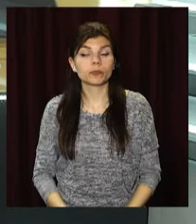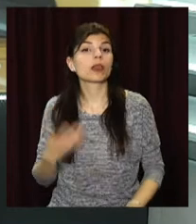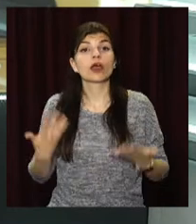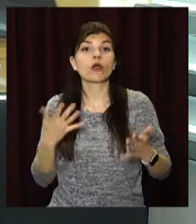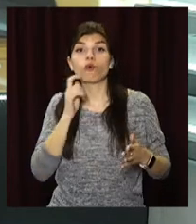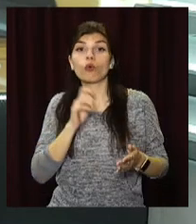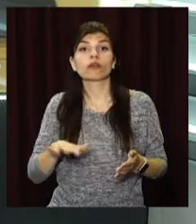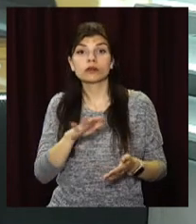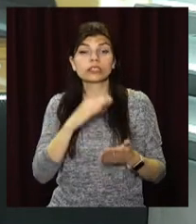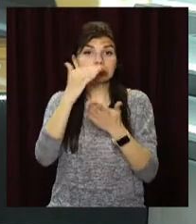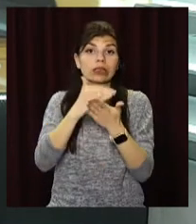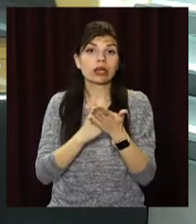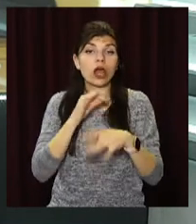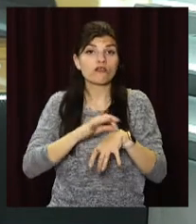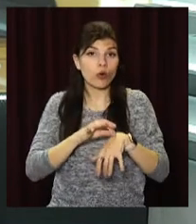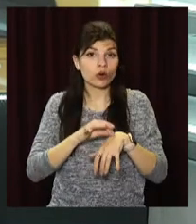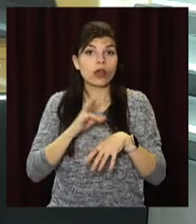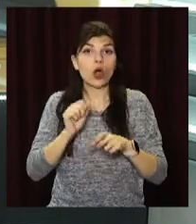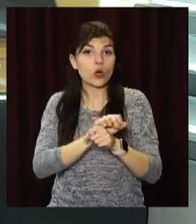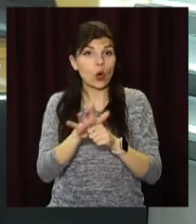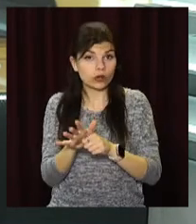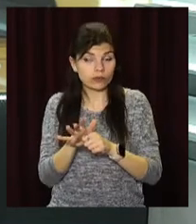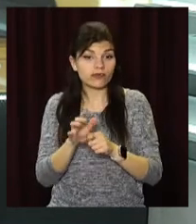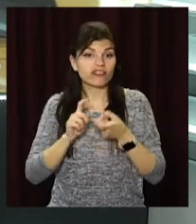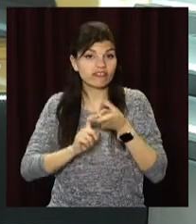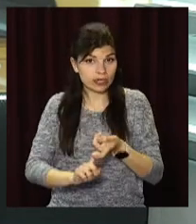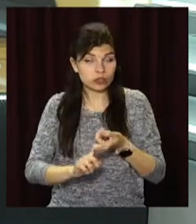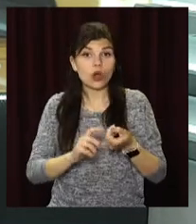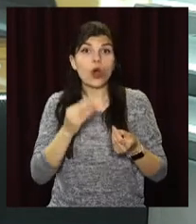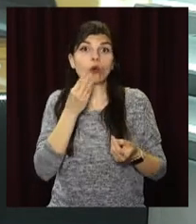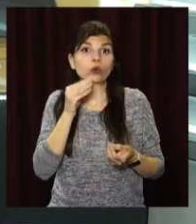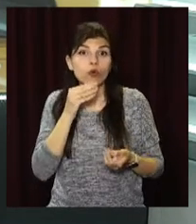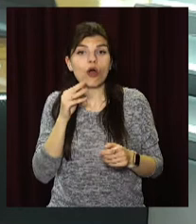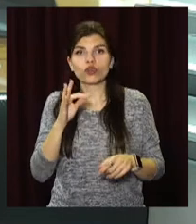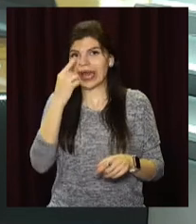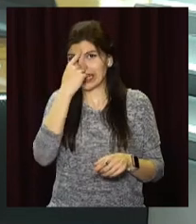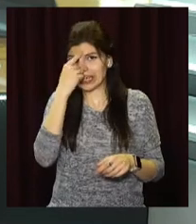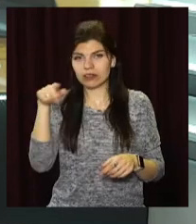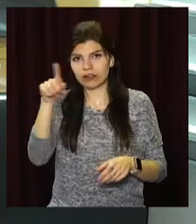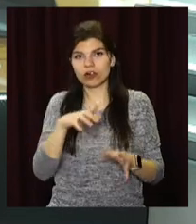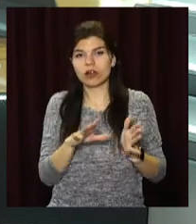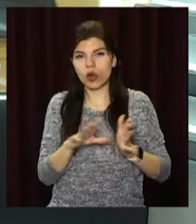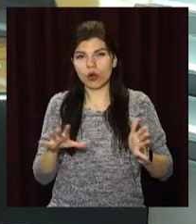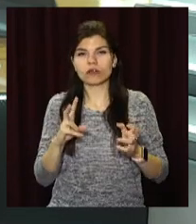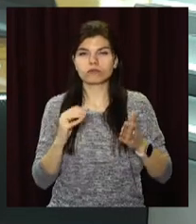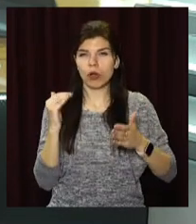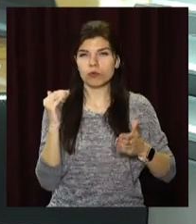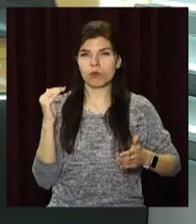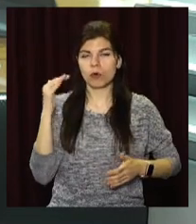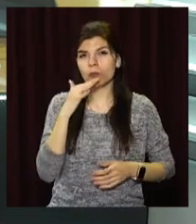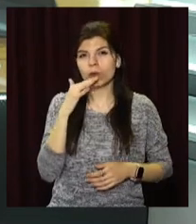Якщо в Україні статистика захворюваності на коронавірус покращується, то в Індії черговий антирекорд. Минулої доби